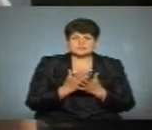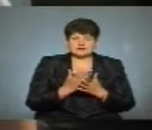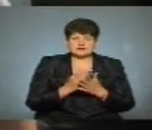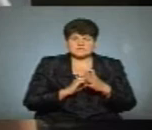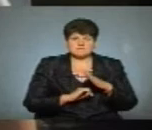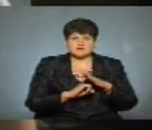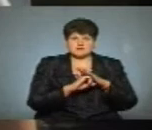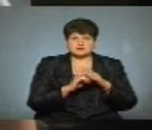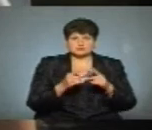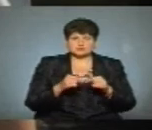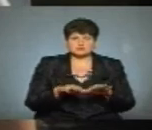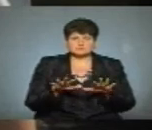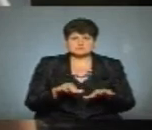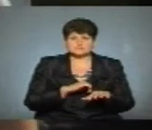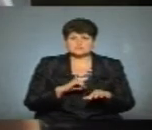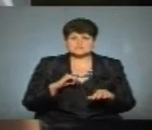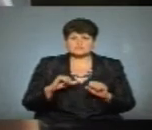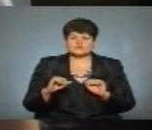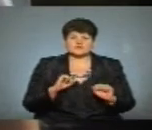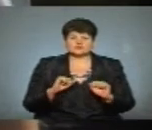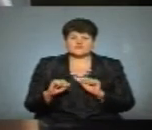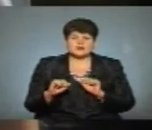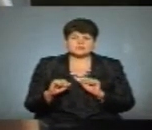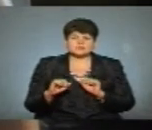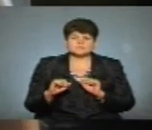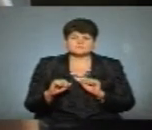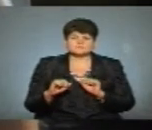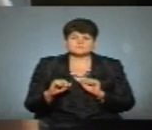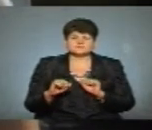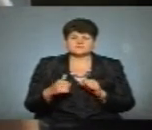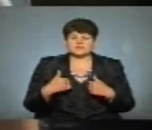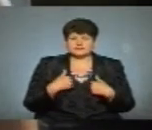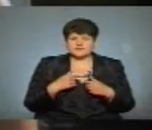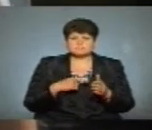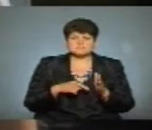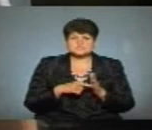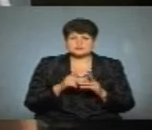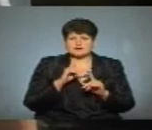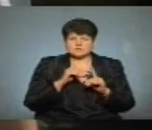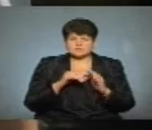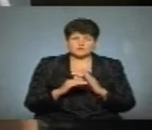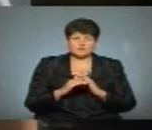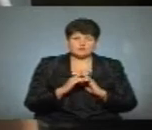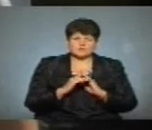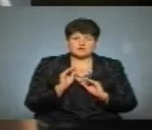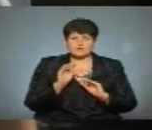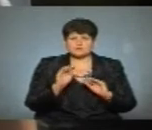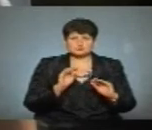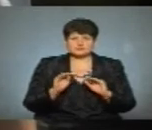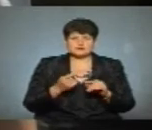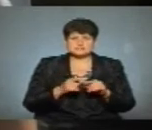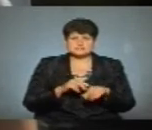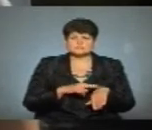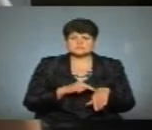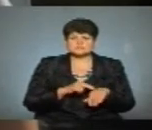балансі органам місцевого самоврядування. Нам міська рада допомагає в облаштуванні цієї